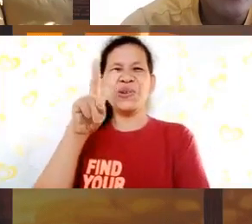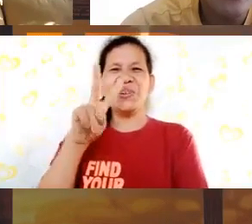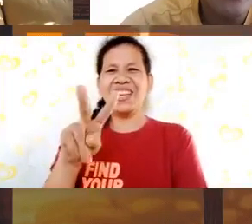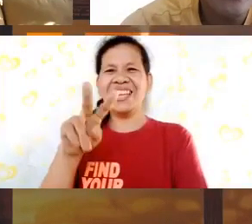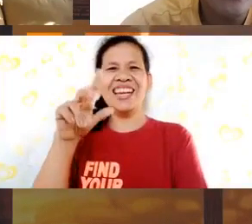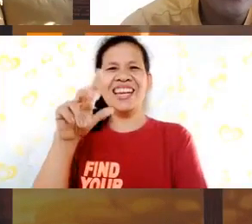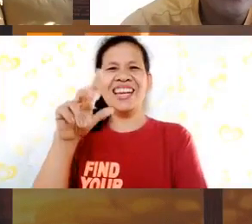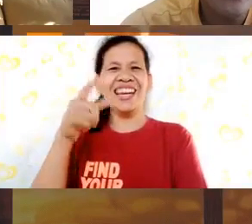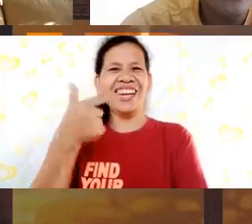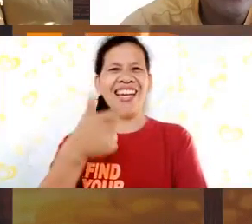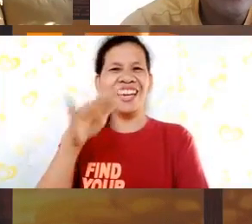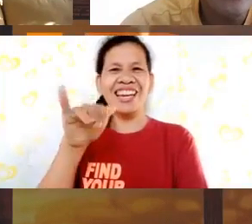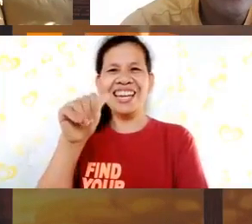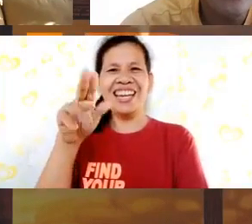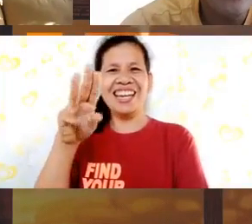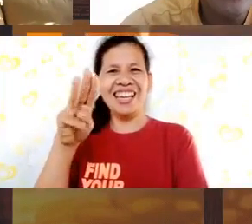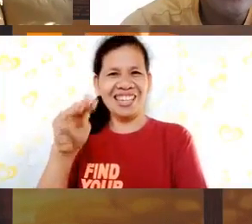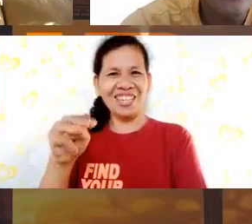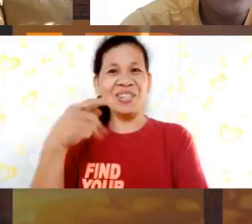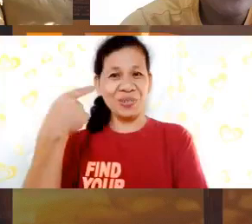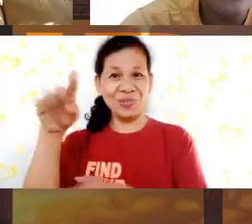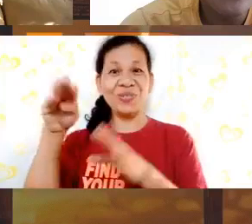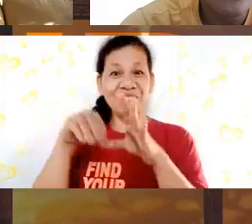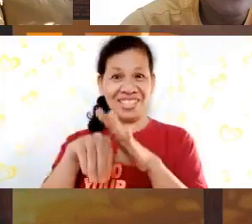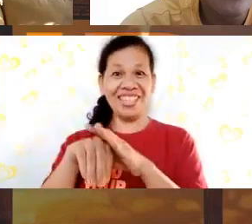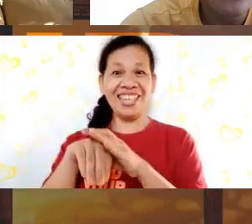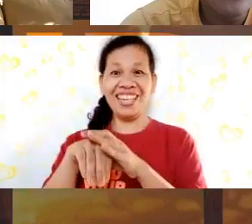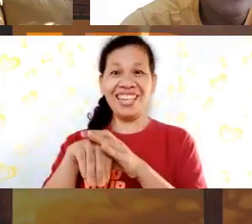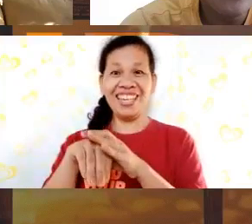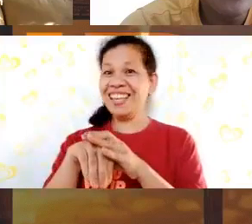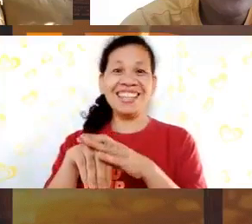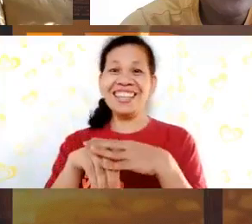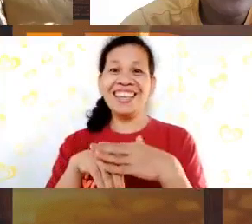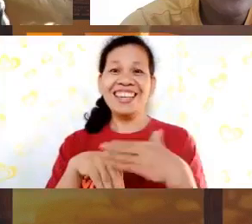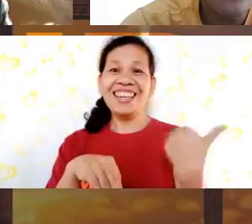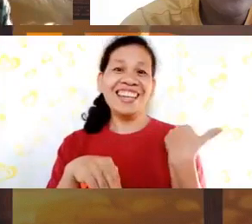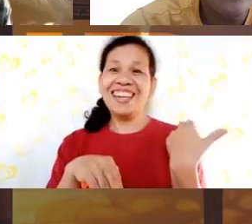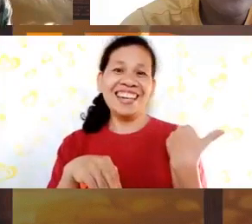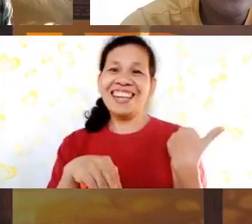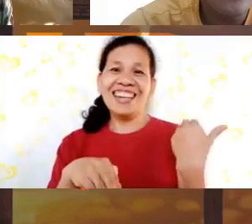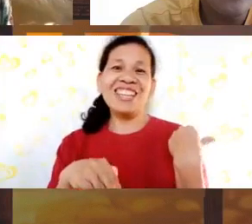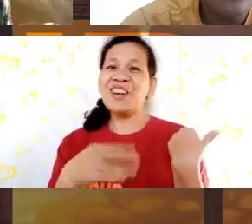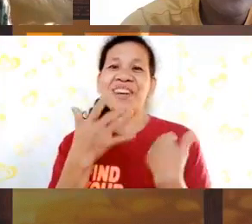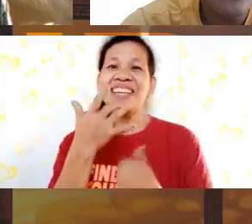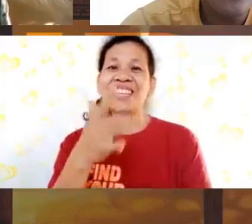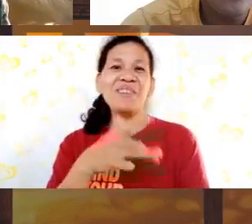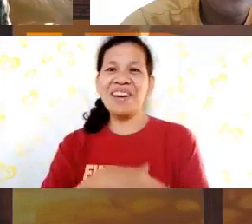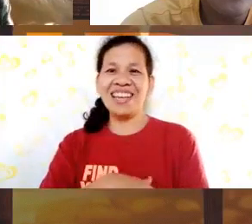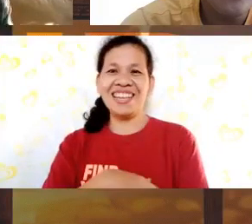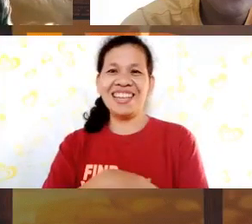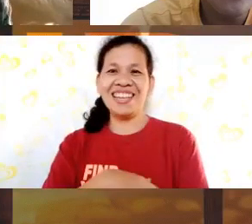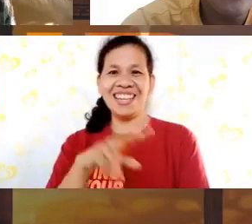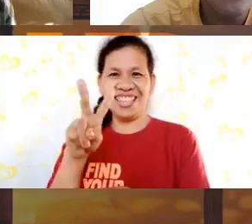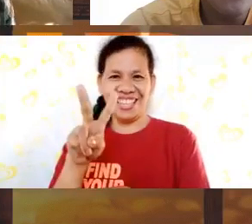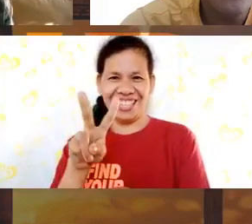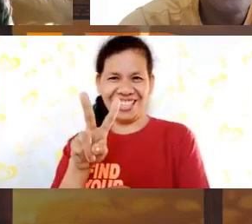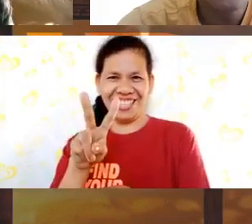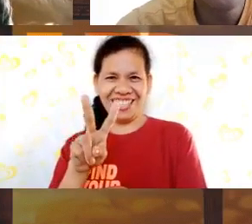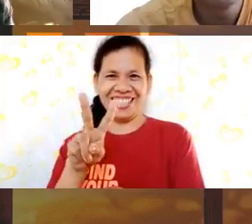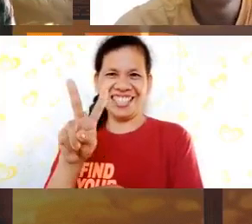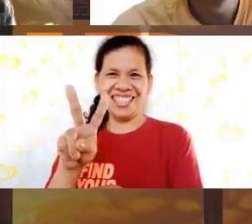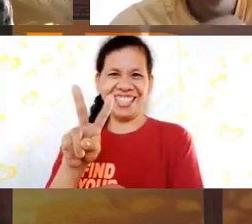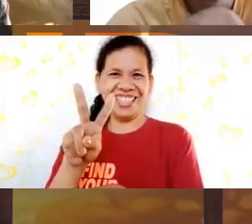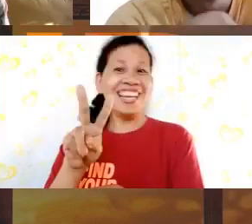nakakarating ng San Pablo sa South Central, may BGM po. Masasarap ang mga pagkain. Hindi ko pa yung natikman. Hindi